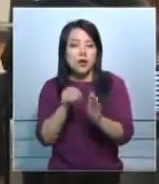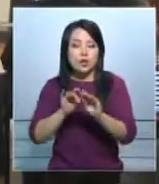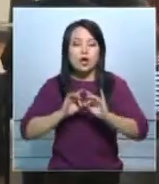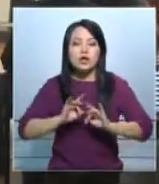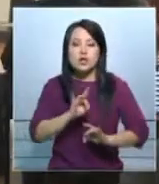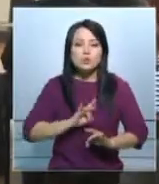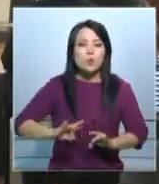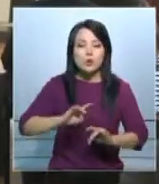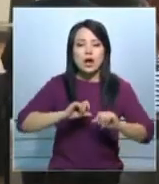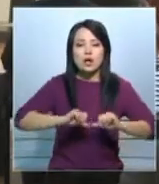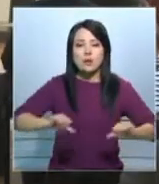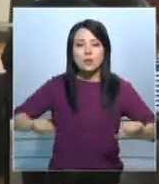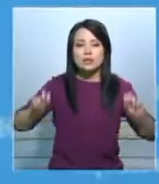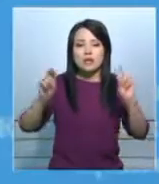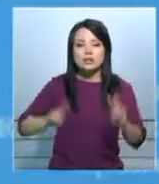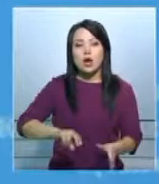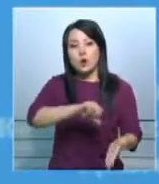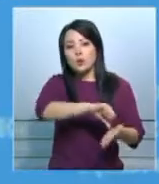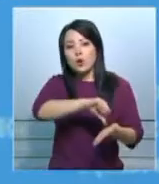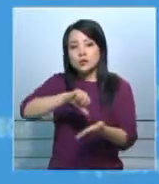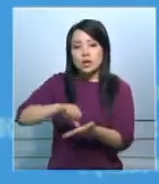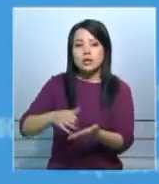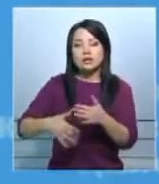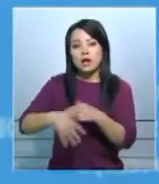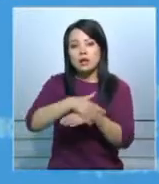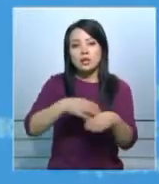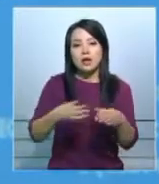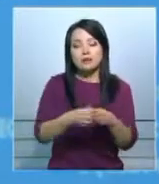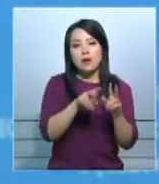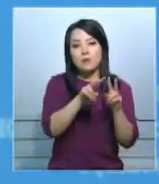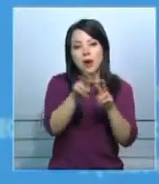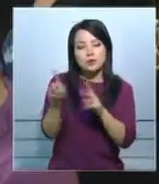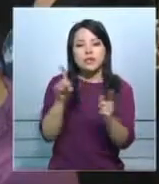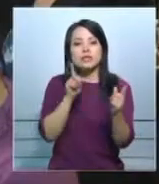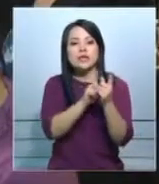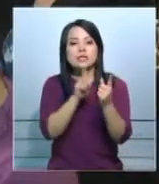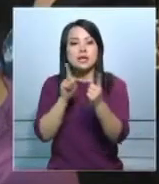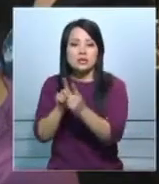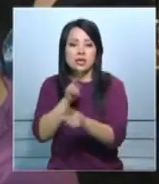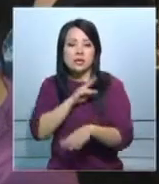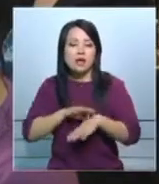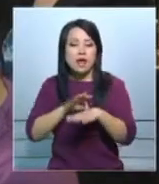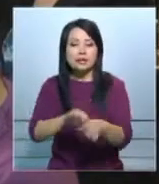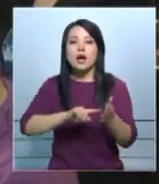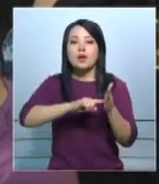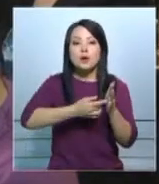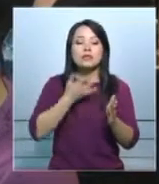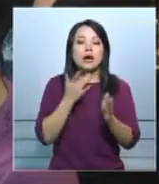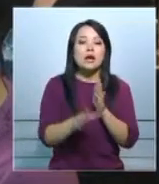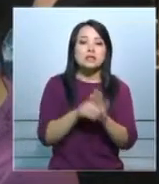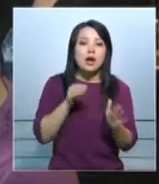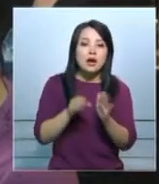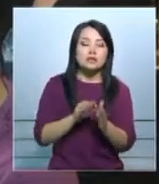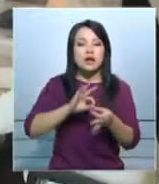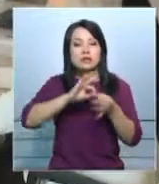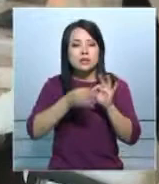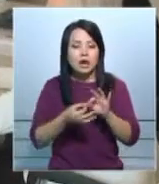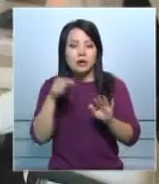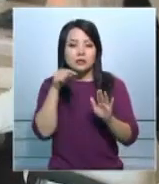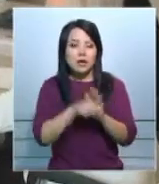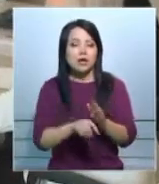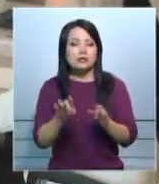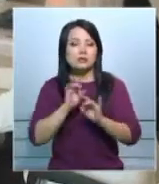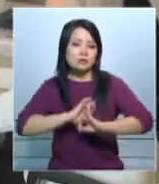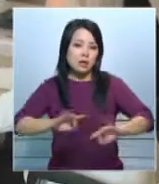комиссияның мүшелері саяси науқан кезінде өңірде жұмыс істейтін байқаушылармен кездесті. Мақсат сайлау туралы заңнаманың жай жапсарын